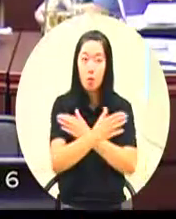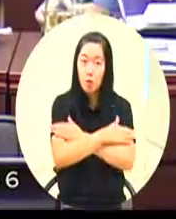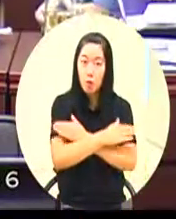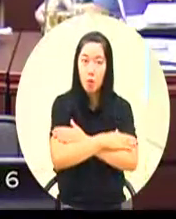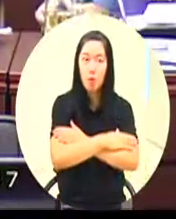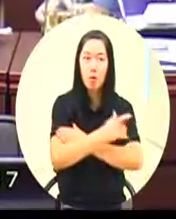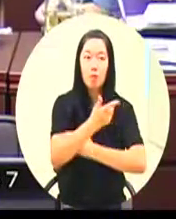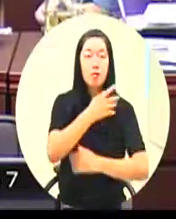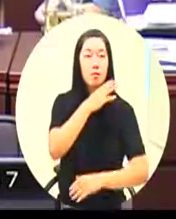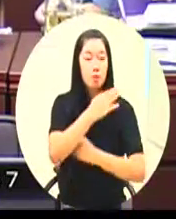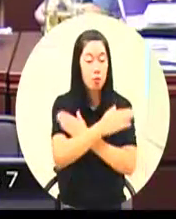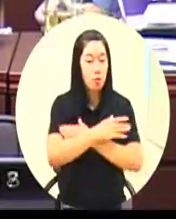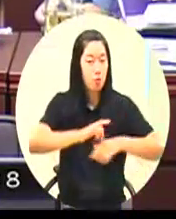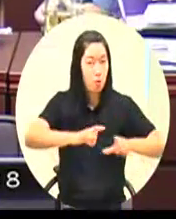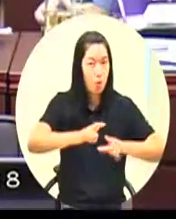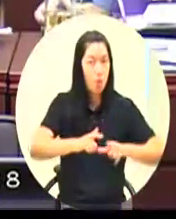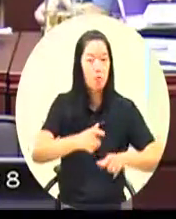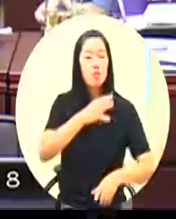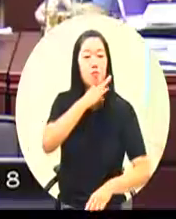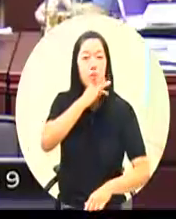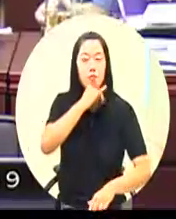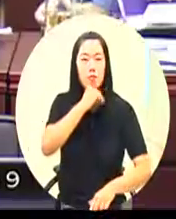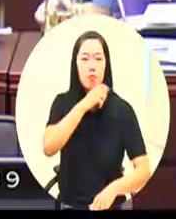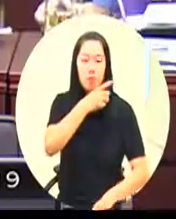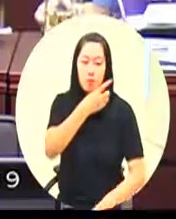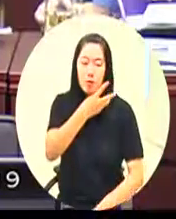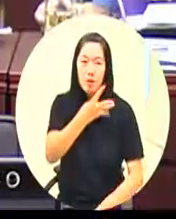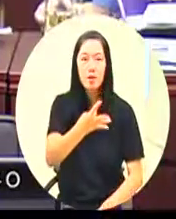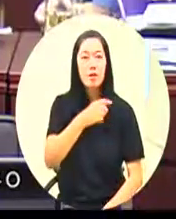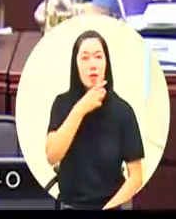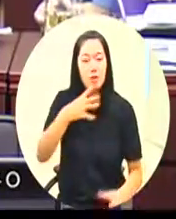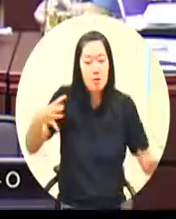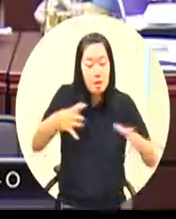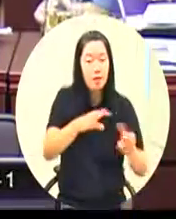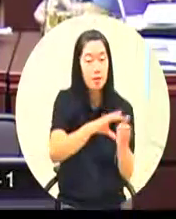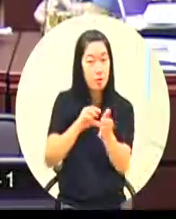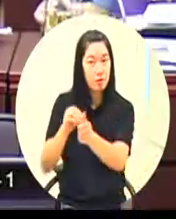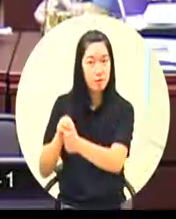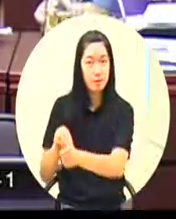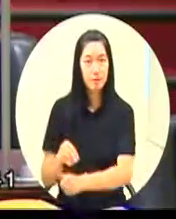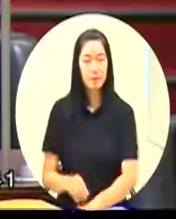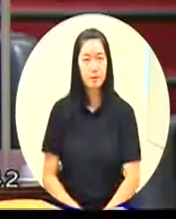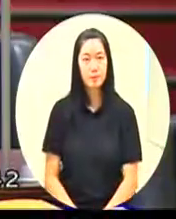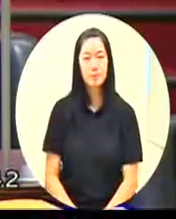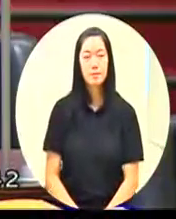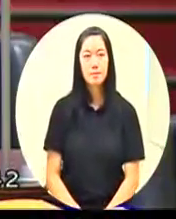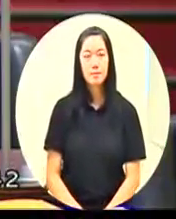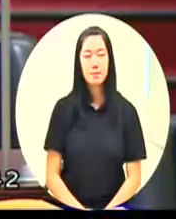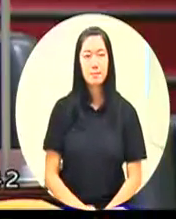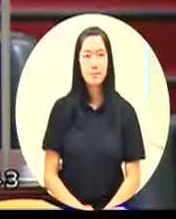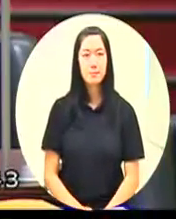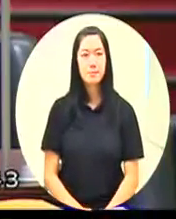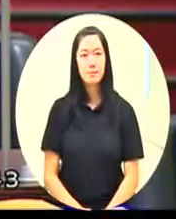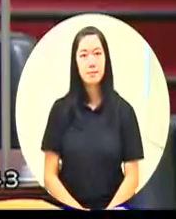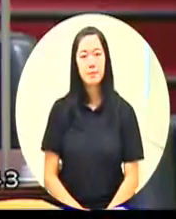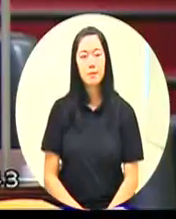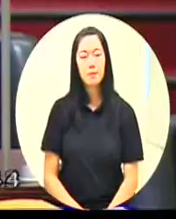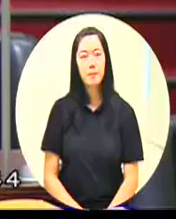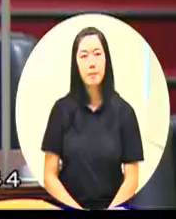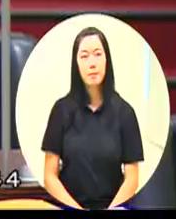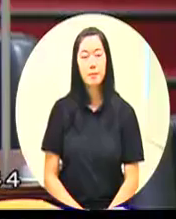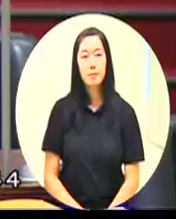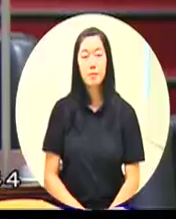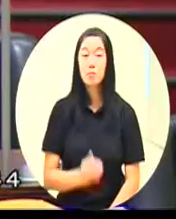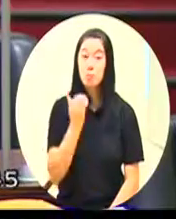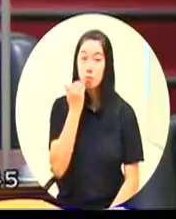龄的，幼儿园现在基本都是混龄学习的。 我想这一部分哈，我想如果说